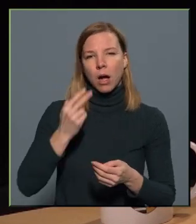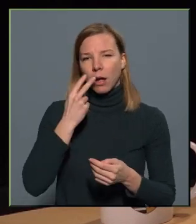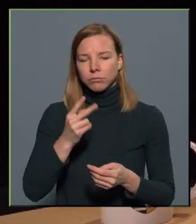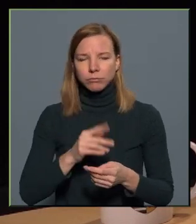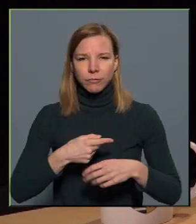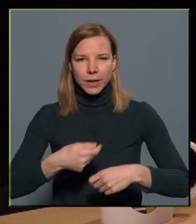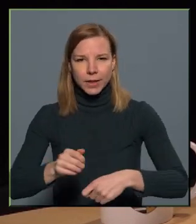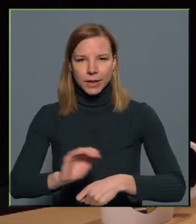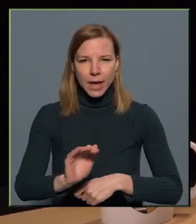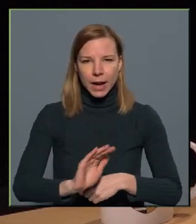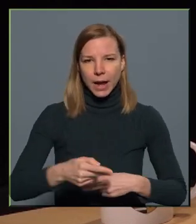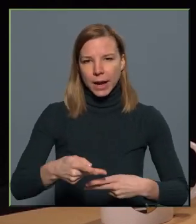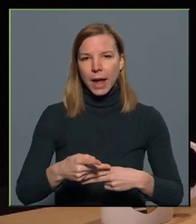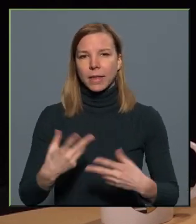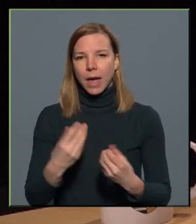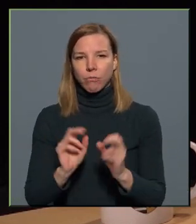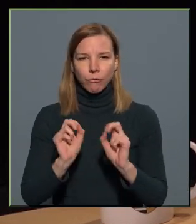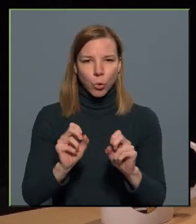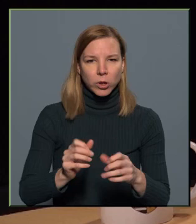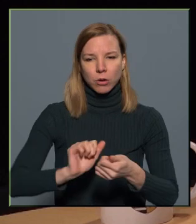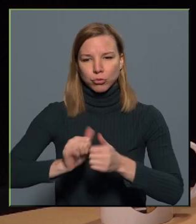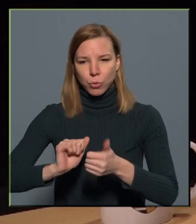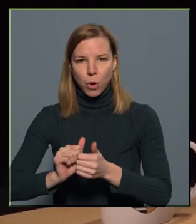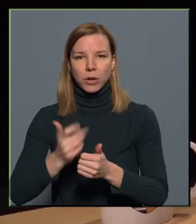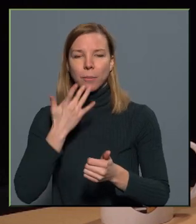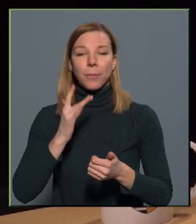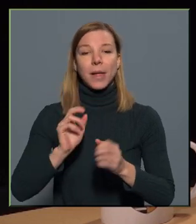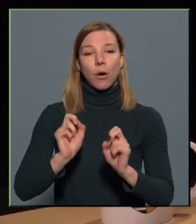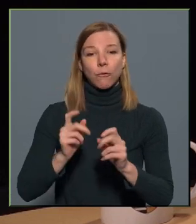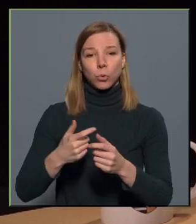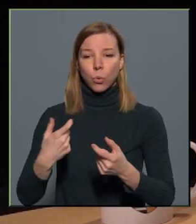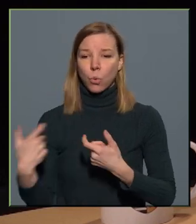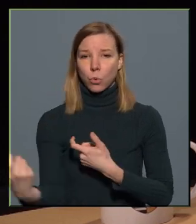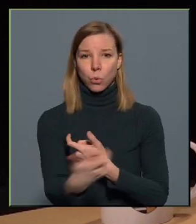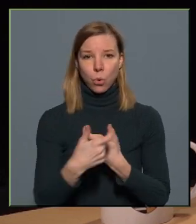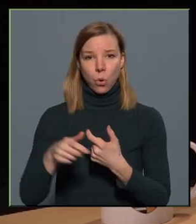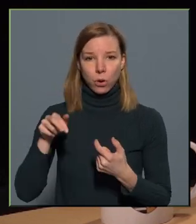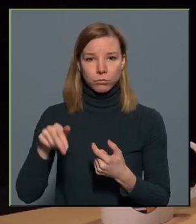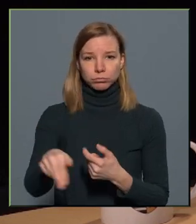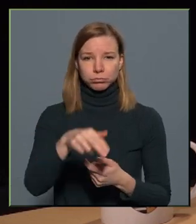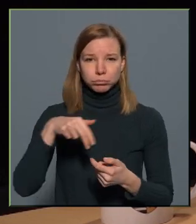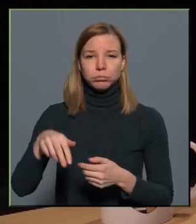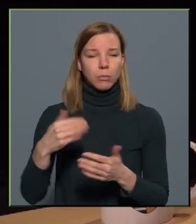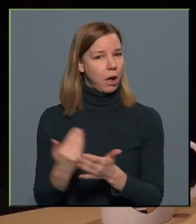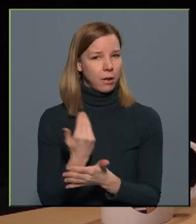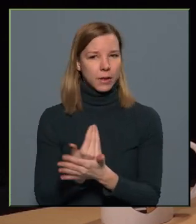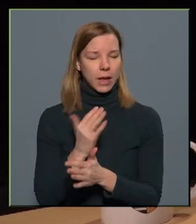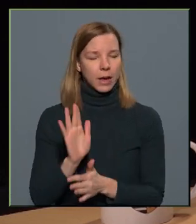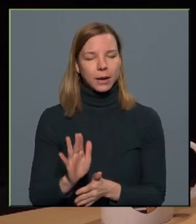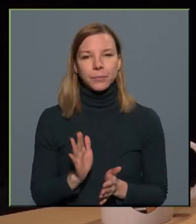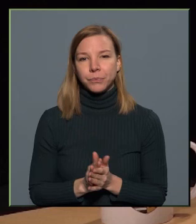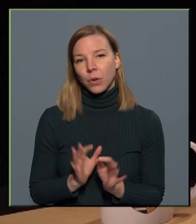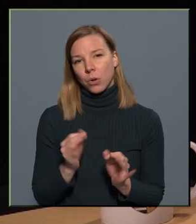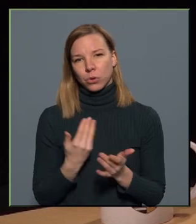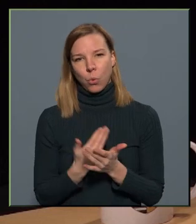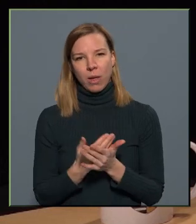hajnali óráktól egész késő estig a futókörökön a középkorosztályhoz tartozók. Persze az lenne jó, hogy város